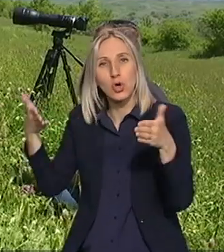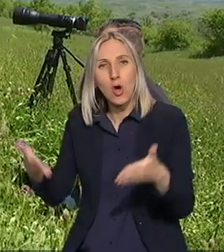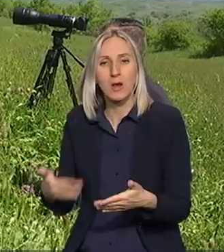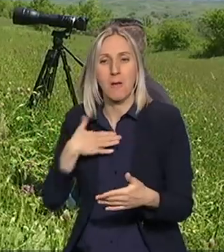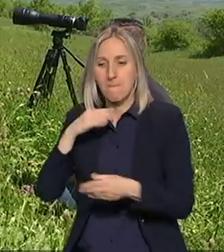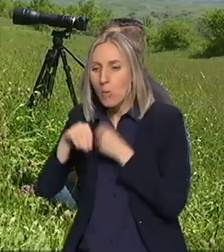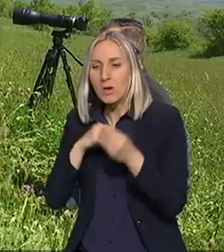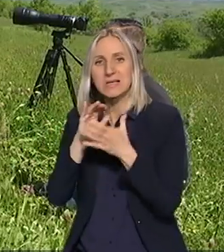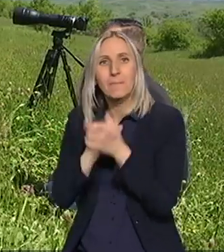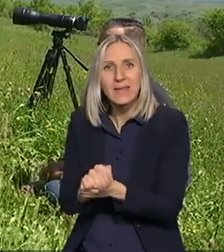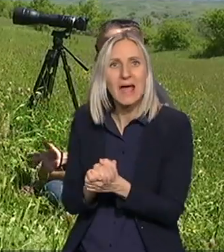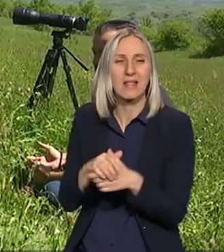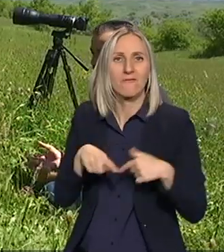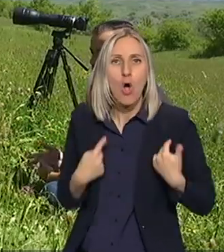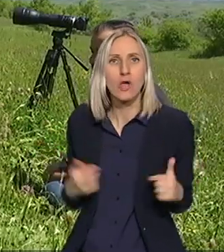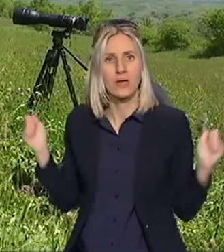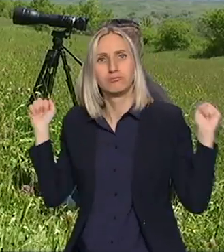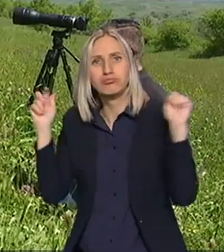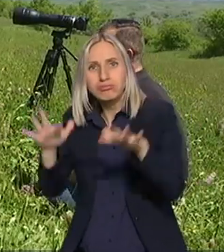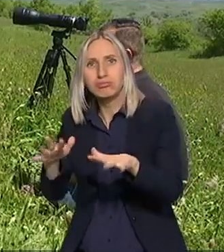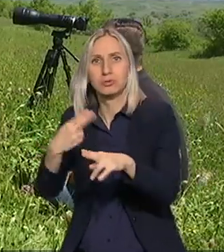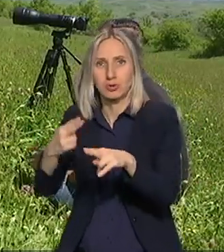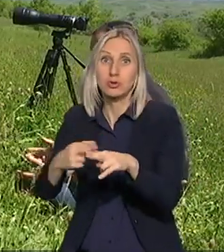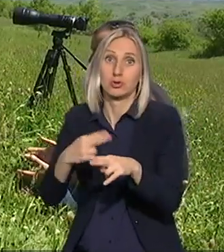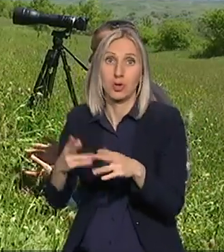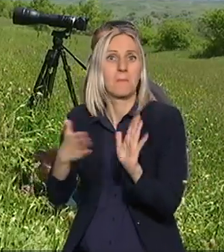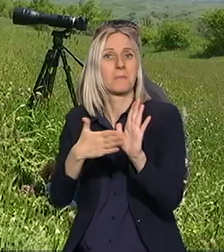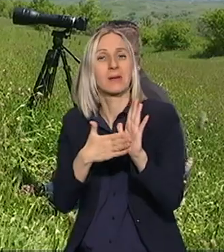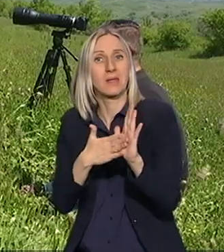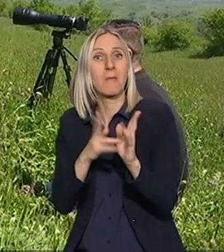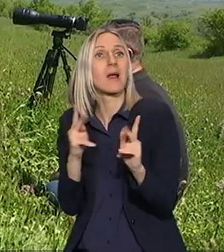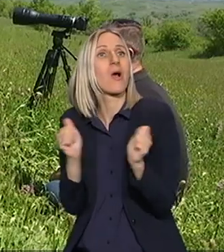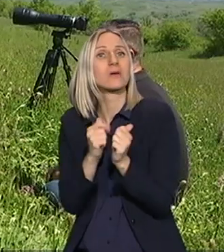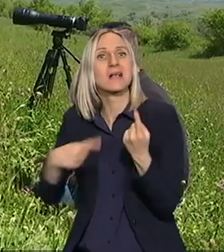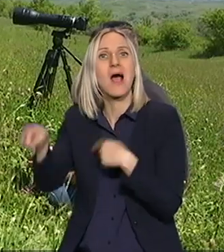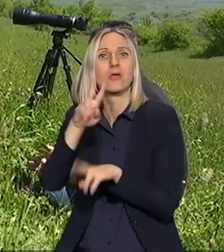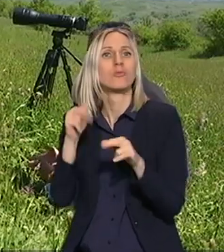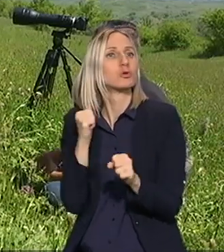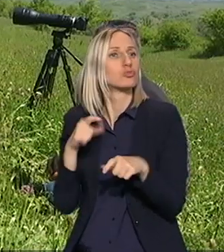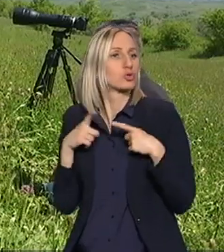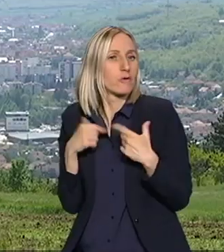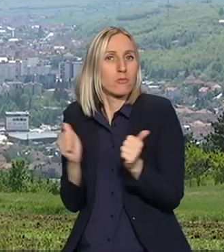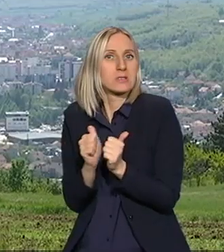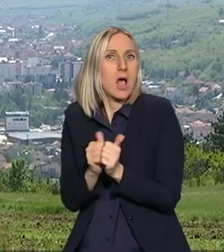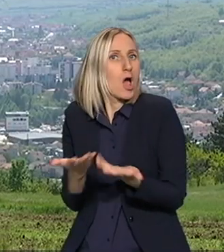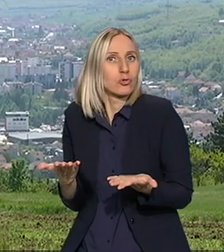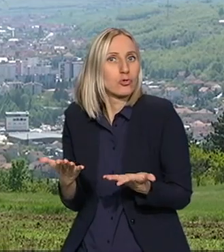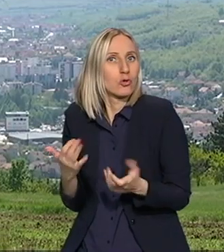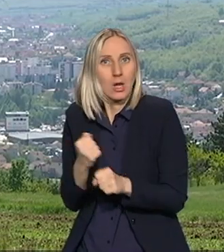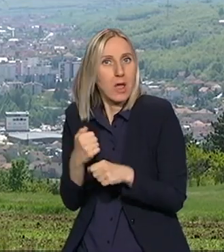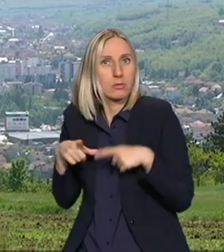porodicama. Tako da i to je jedna lepa priča i primer ostalima kako svi možemo zajedno da, da funkcionišemo i živimo i radimo.